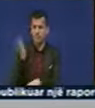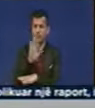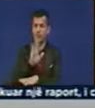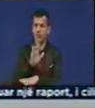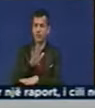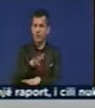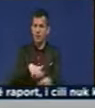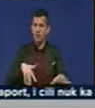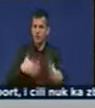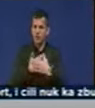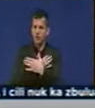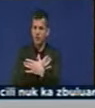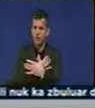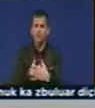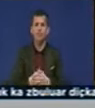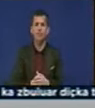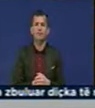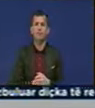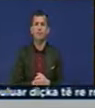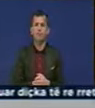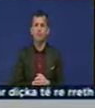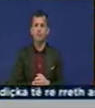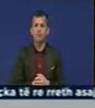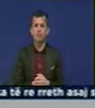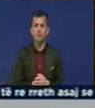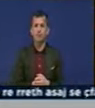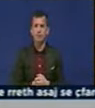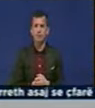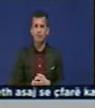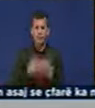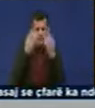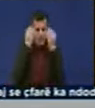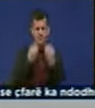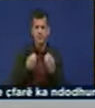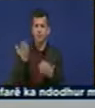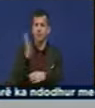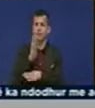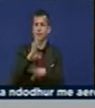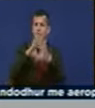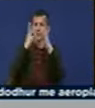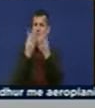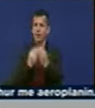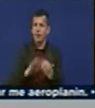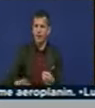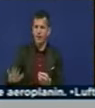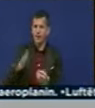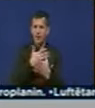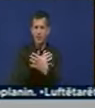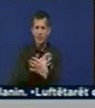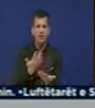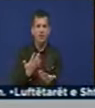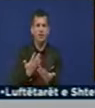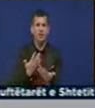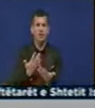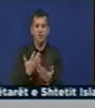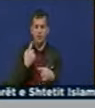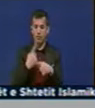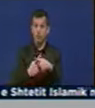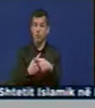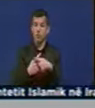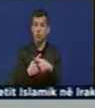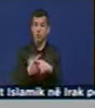Shqipërisë. Të nderuara bashkumbasi nga të gjitha trojet shqiptare, të nderuara